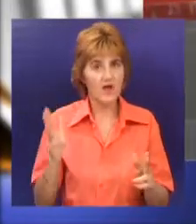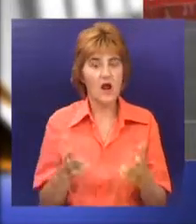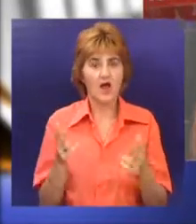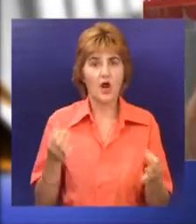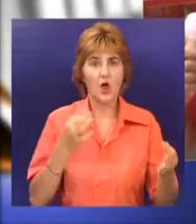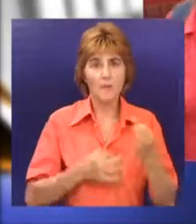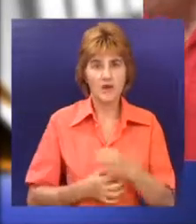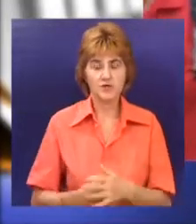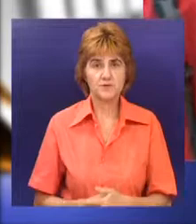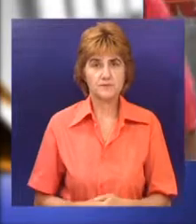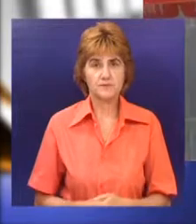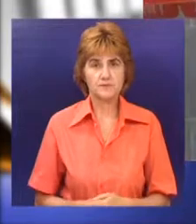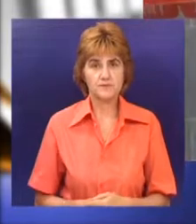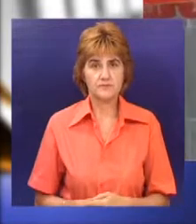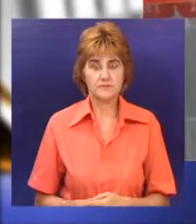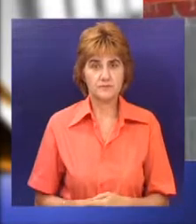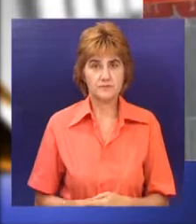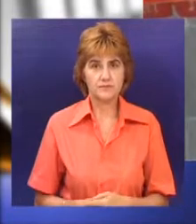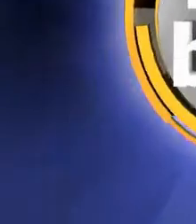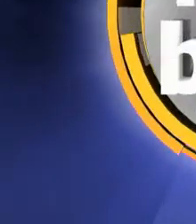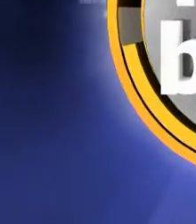lagano oblačenje.